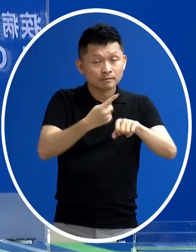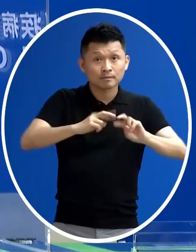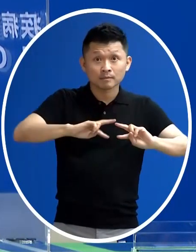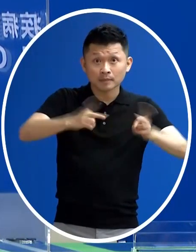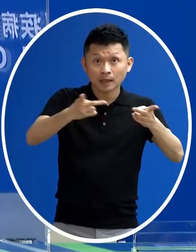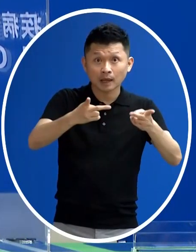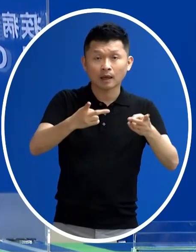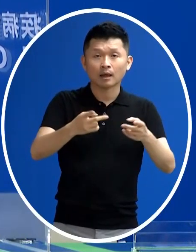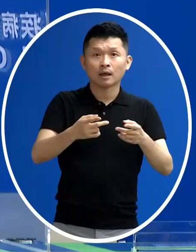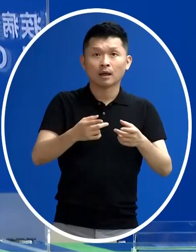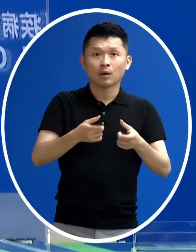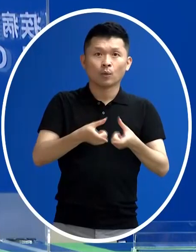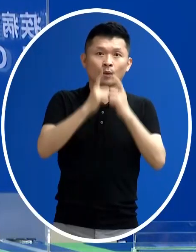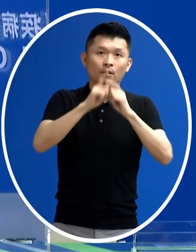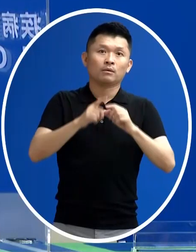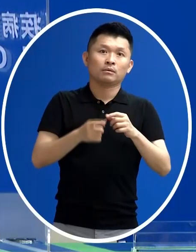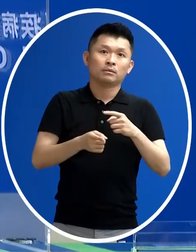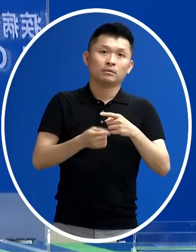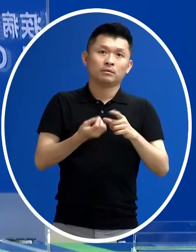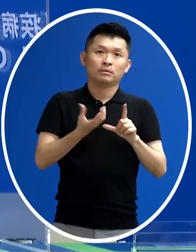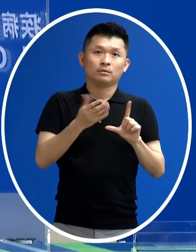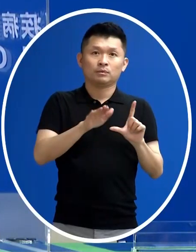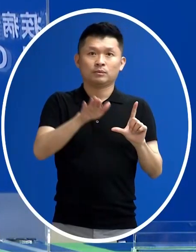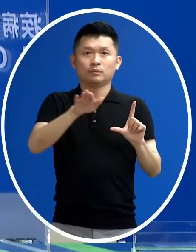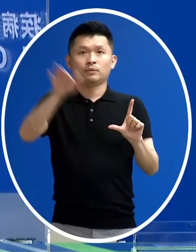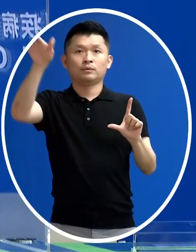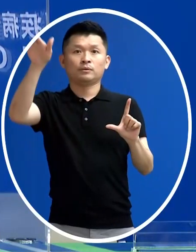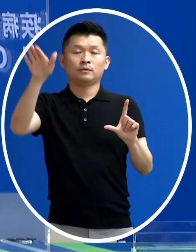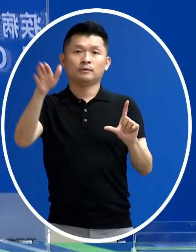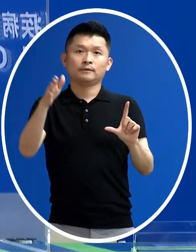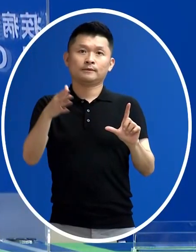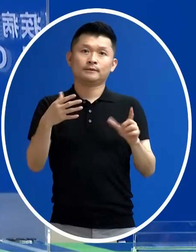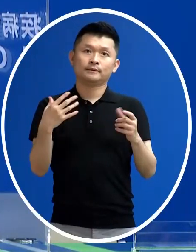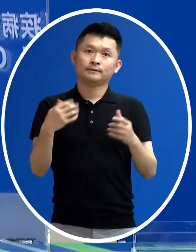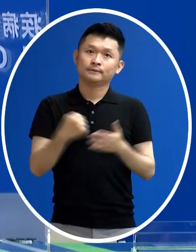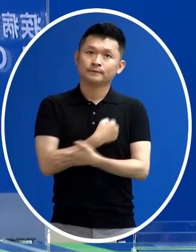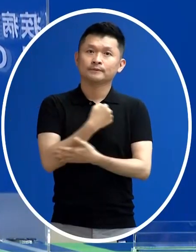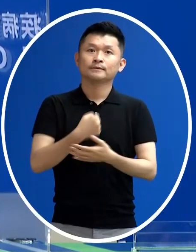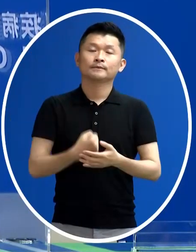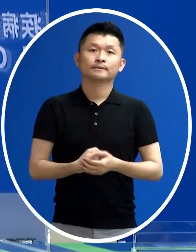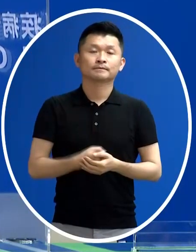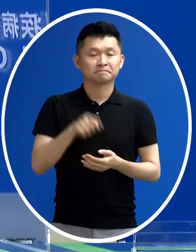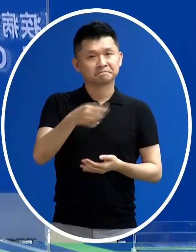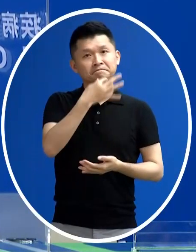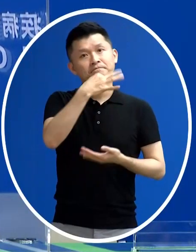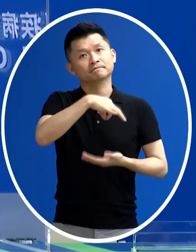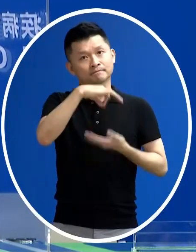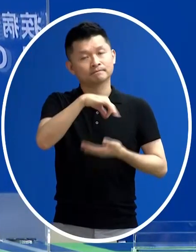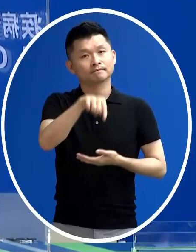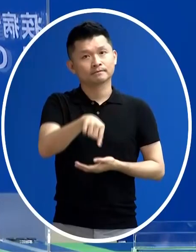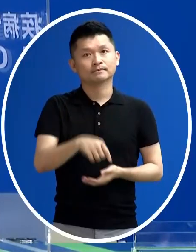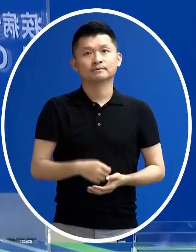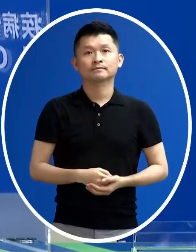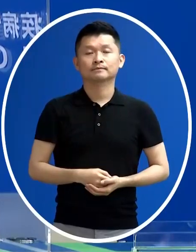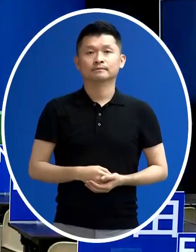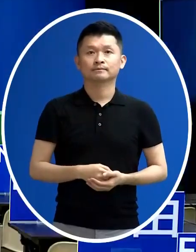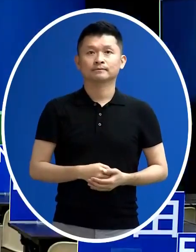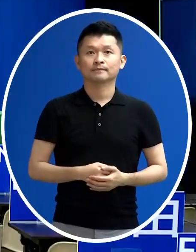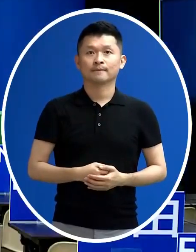整个疫情又往上弹啊？那这个大概是目前一个比较会需要担心的一部分啊。以上。